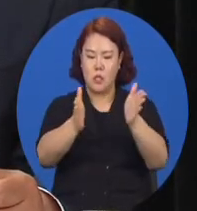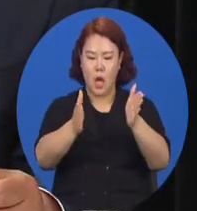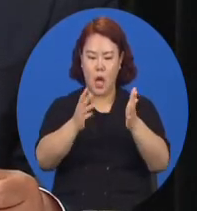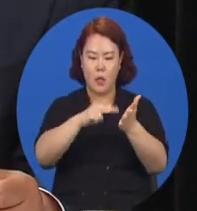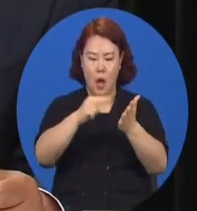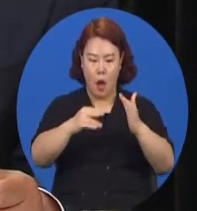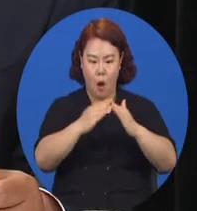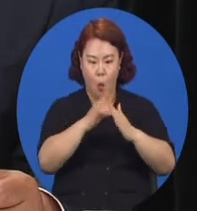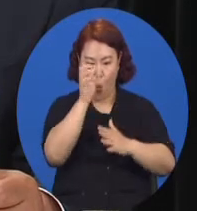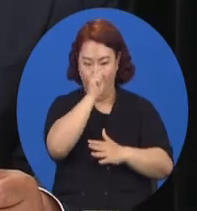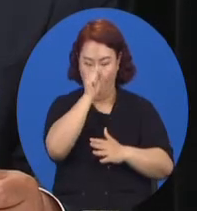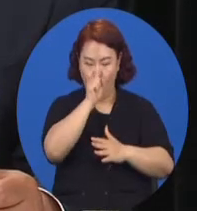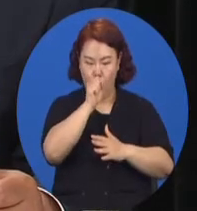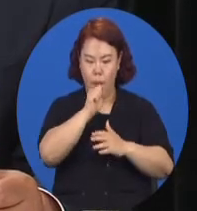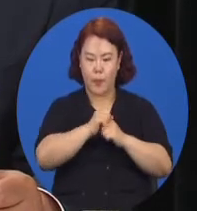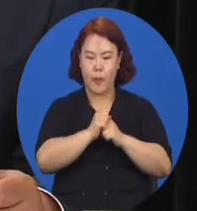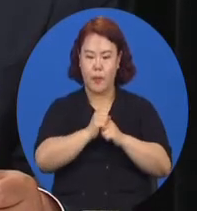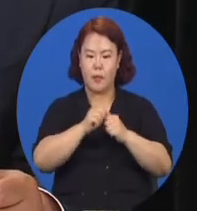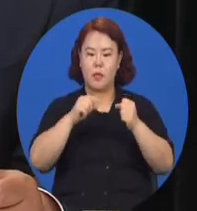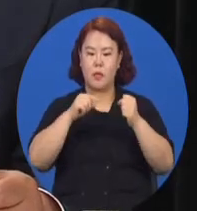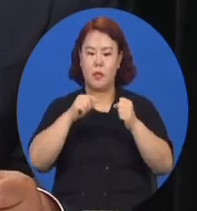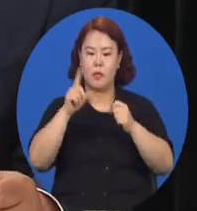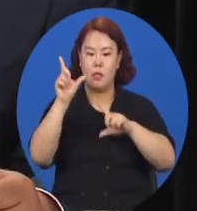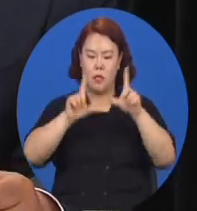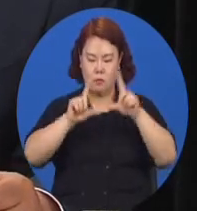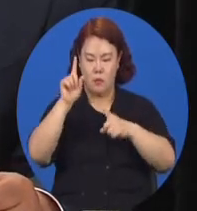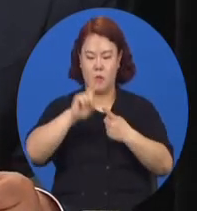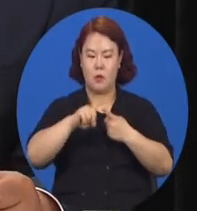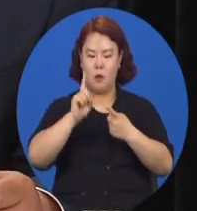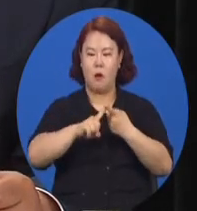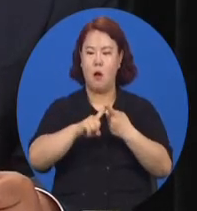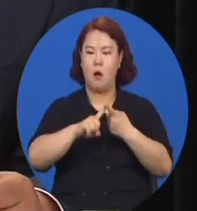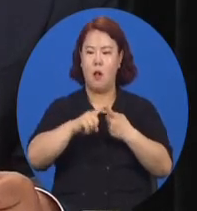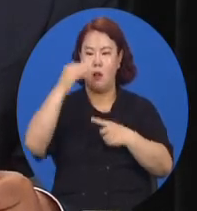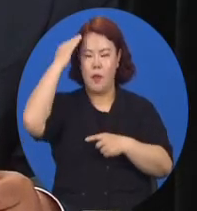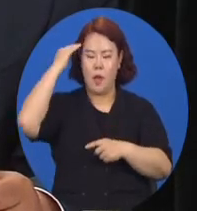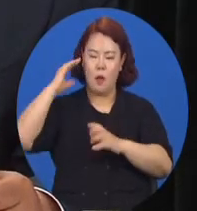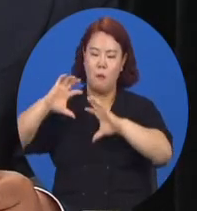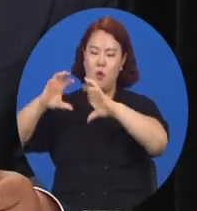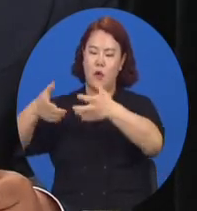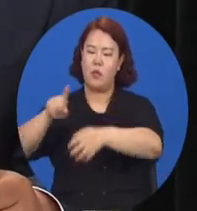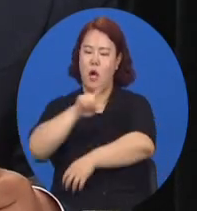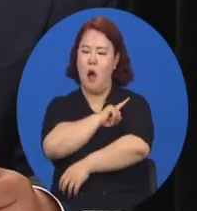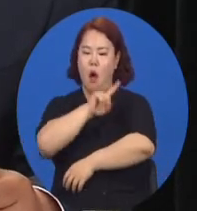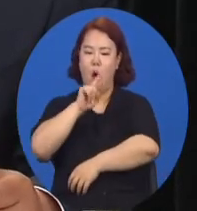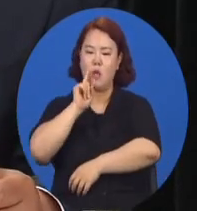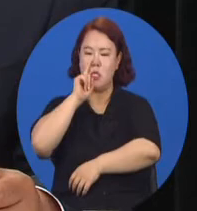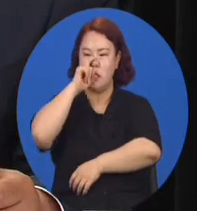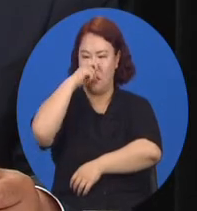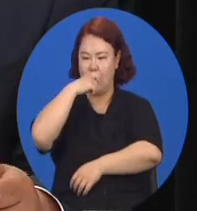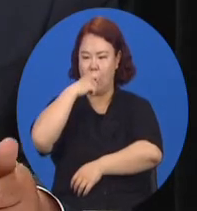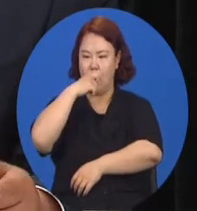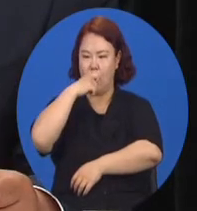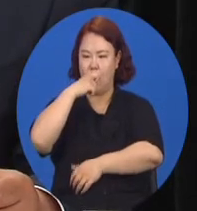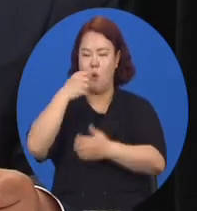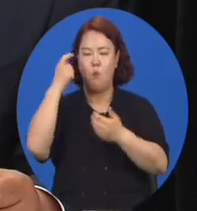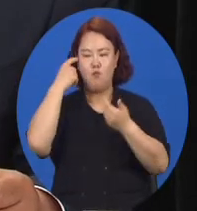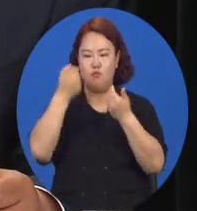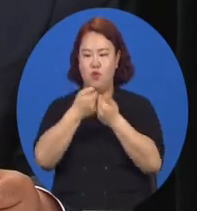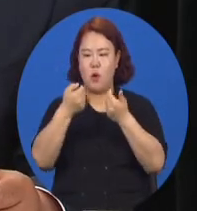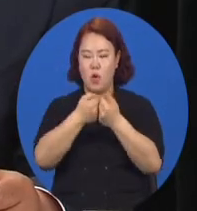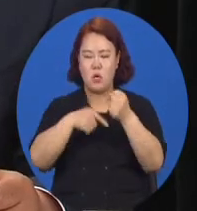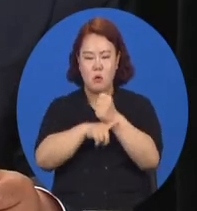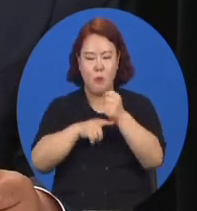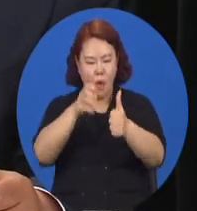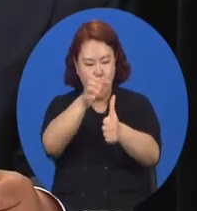있는데 대형 청정기가 오히려 단양에 대한민국에서 가장 오염된 것이다 하는 부정적 의미만 부여할 수